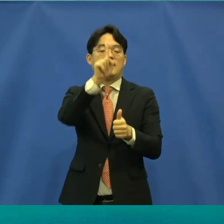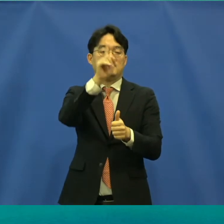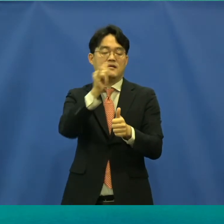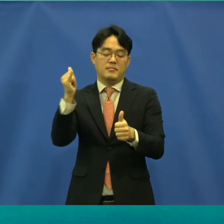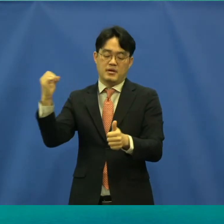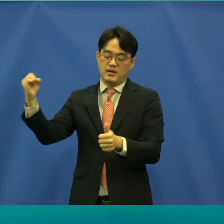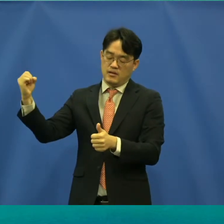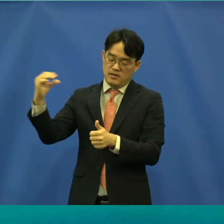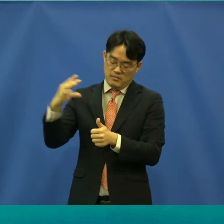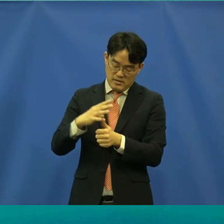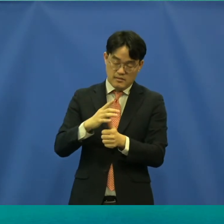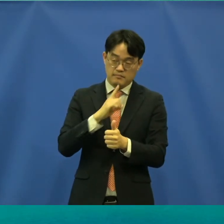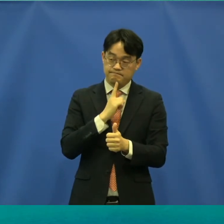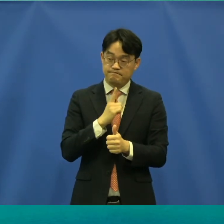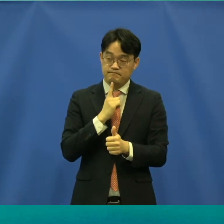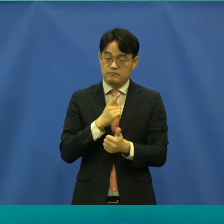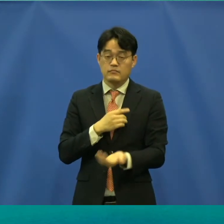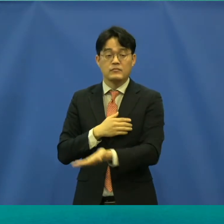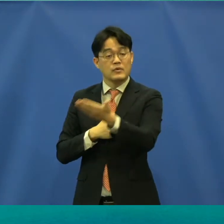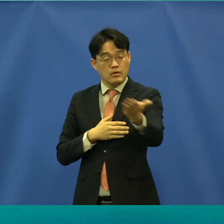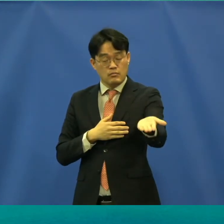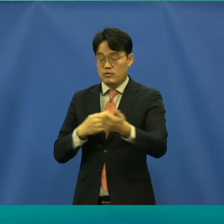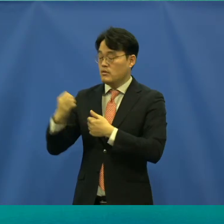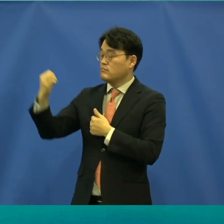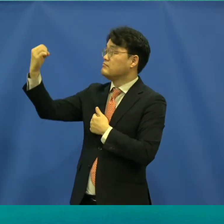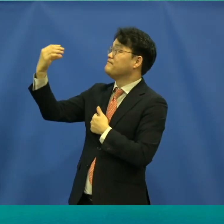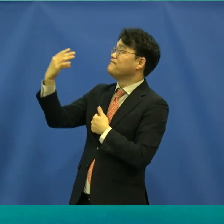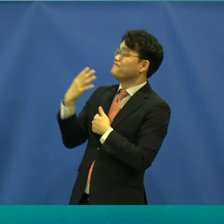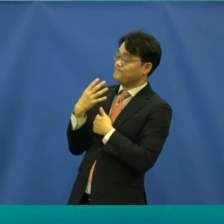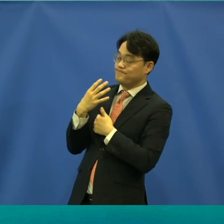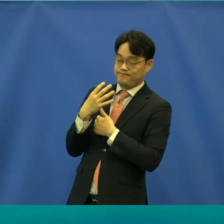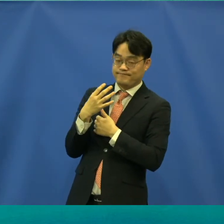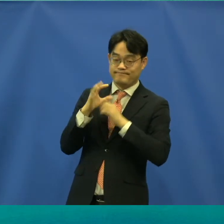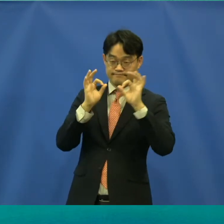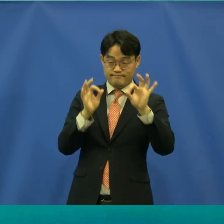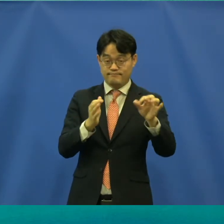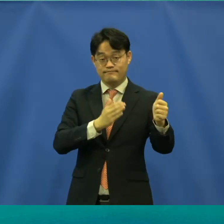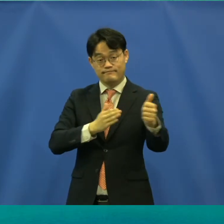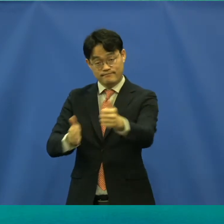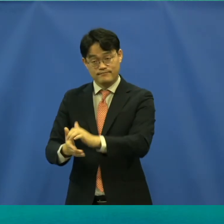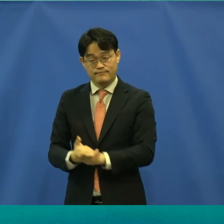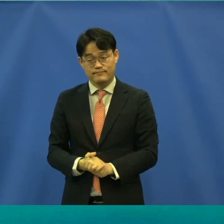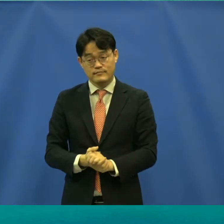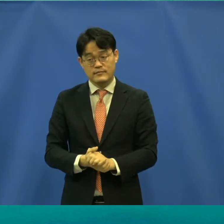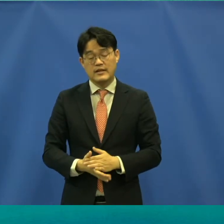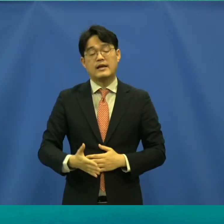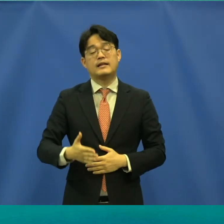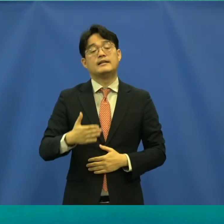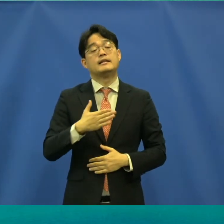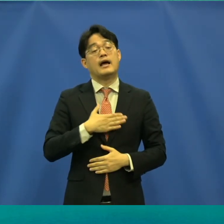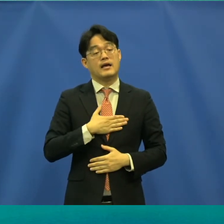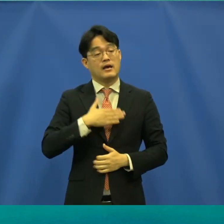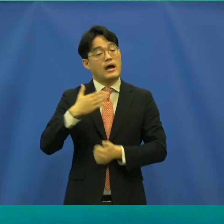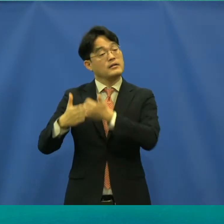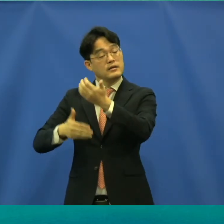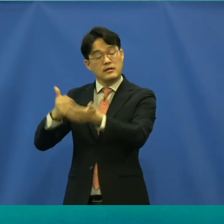여러분, 말씀을 듣는 자는 이 말씀이 나에게 말씀하신다는 걸